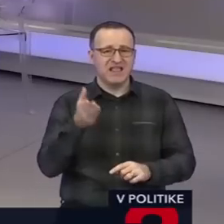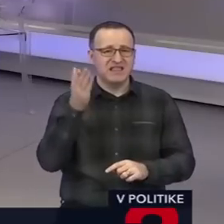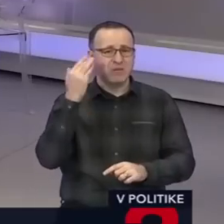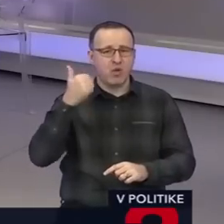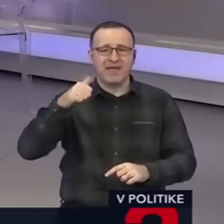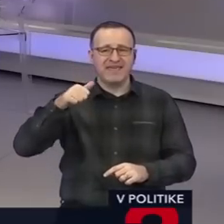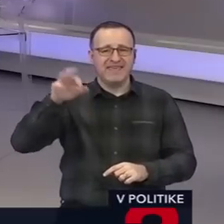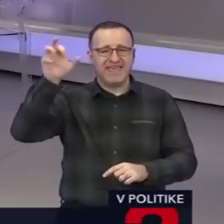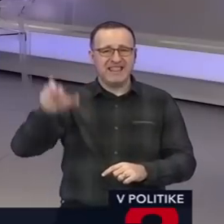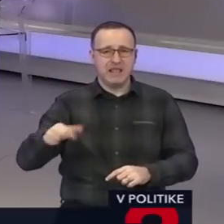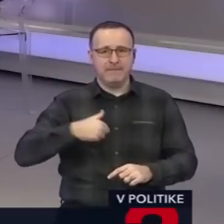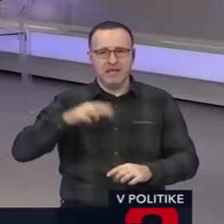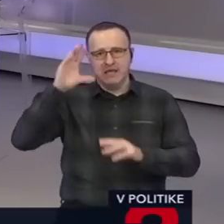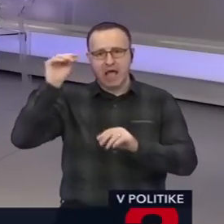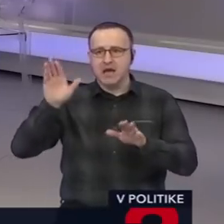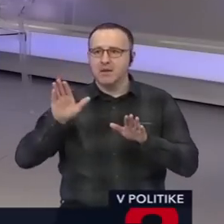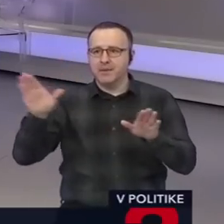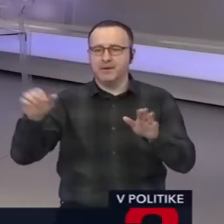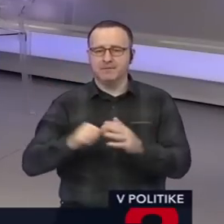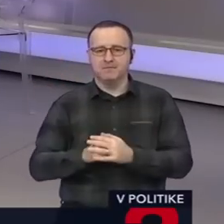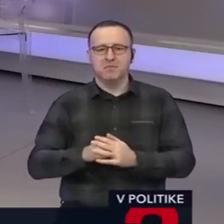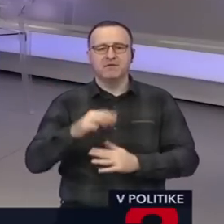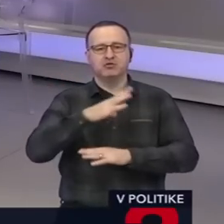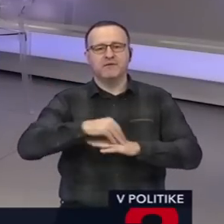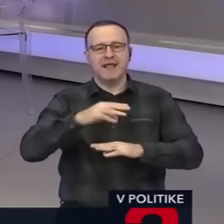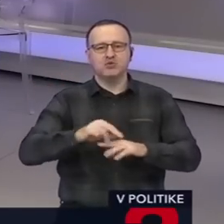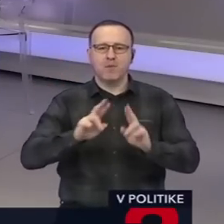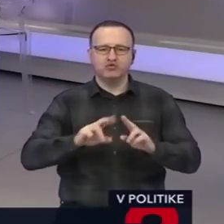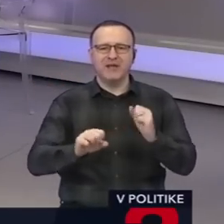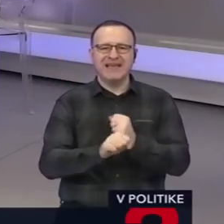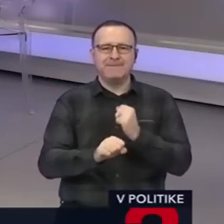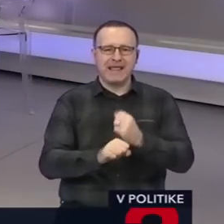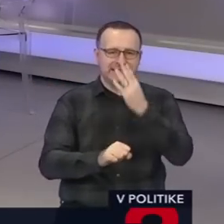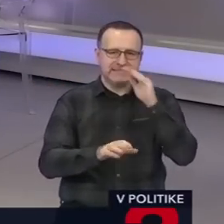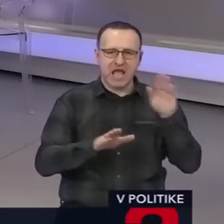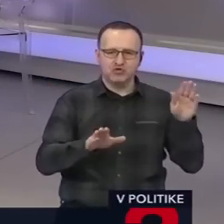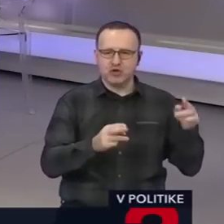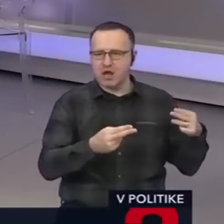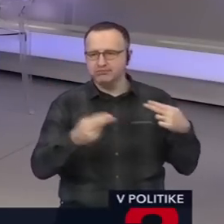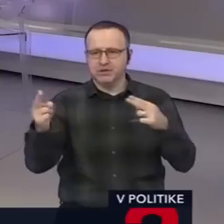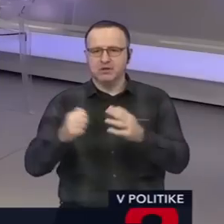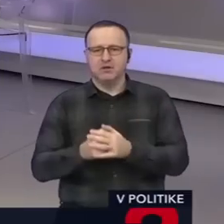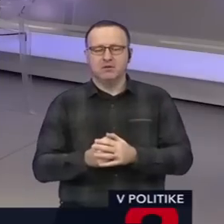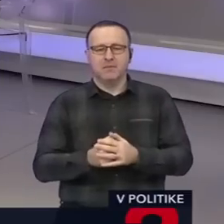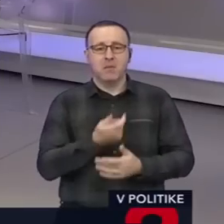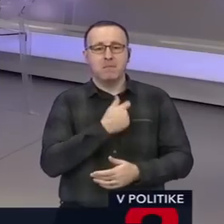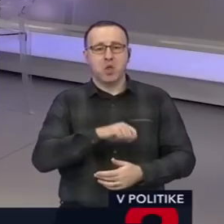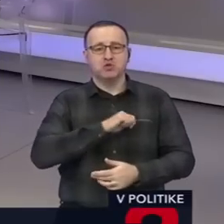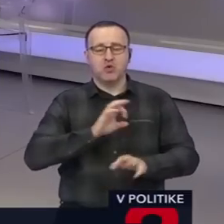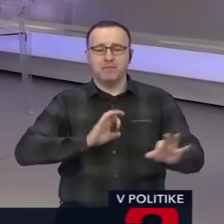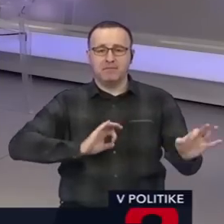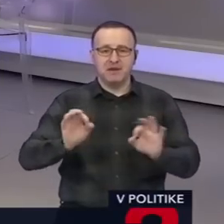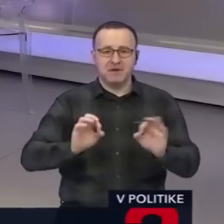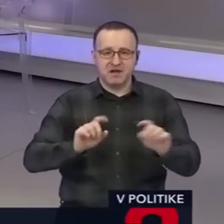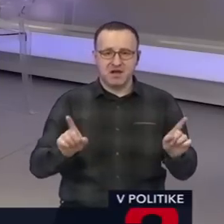tak hovorí sa o tom, že Švédsko nevylučuje dodávku Gripenov Ukrajine. Zároveň Poľsko je pripravené